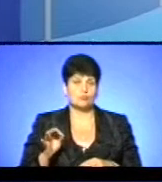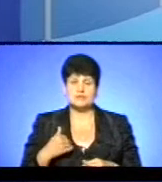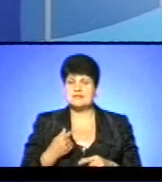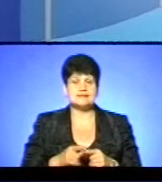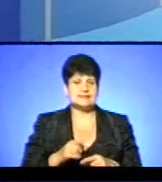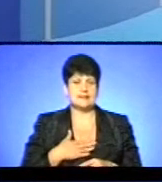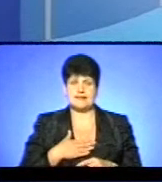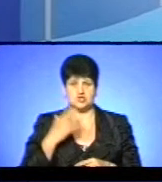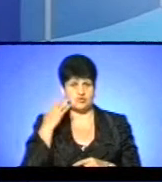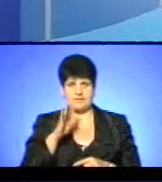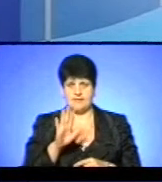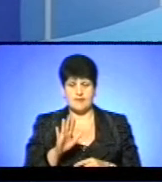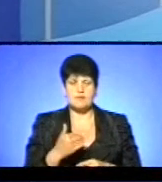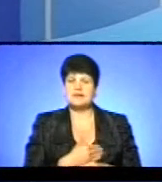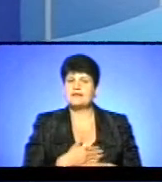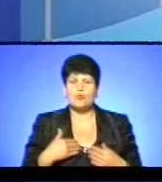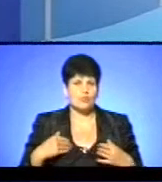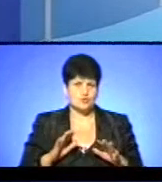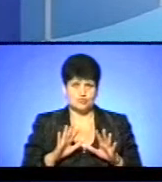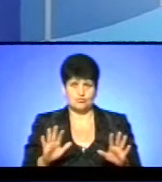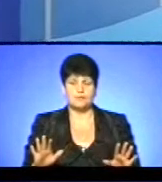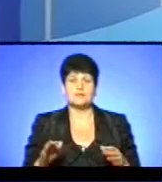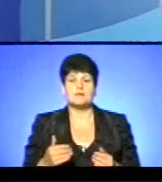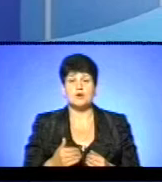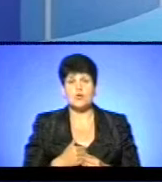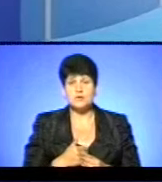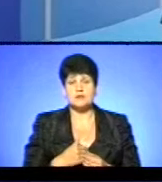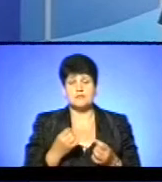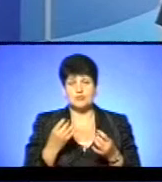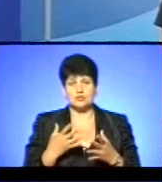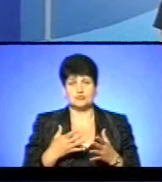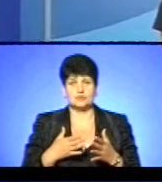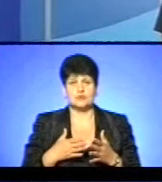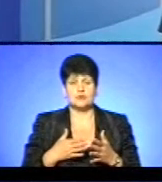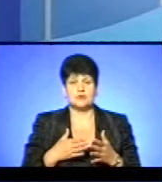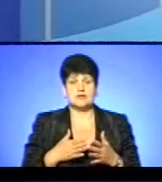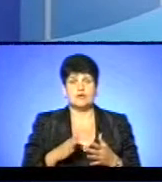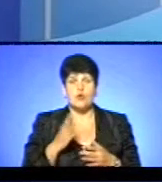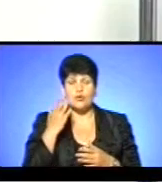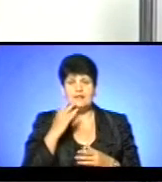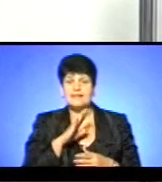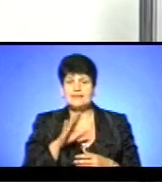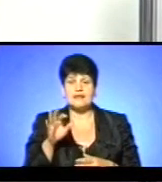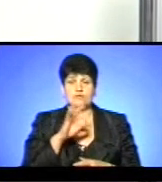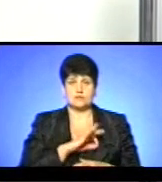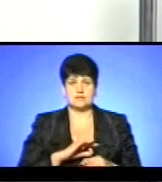ми не хочемо цього. Ми, наоборот, хотіли не доводити, але коли не вжиття заходів,